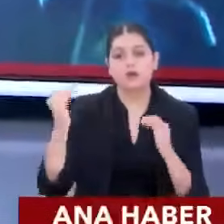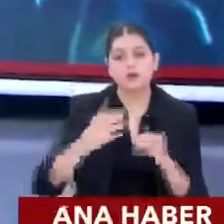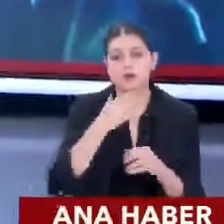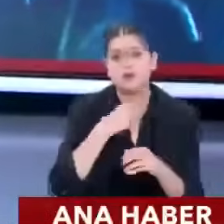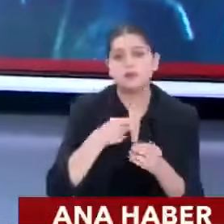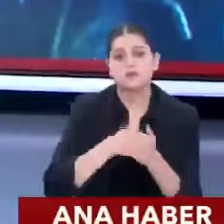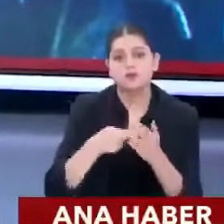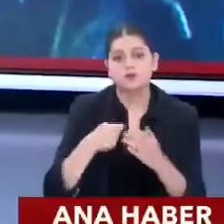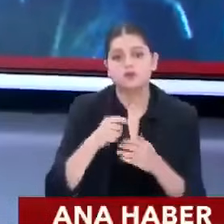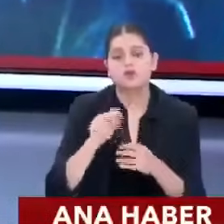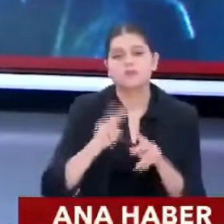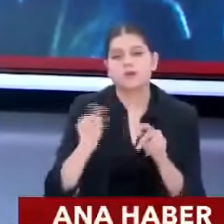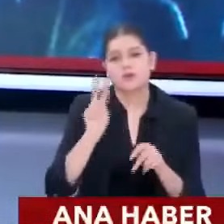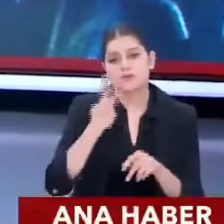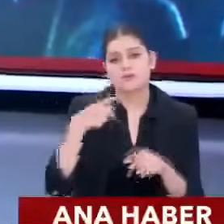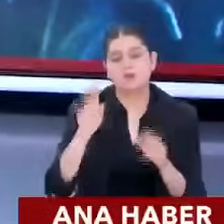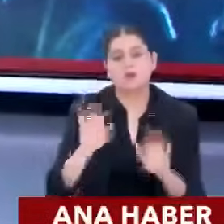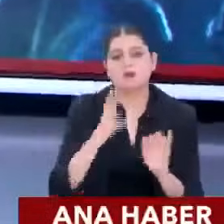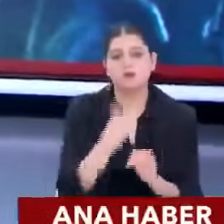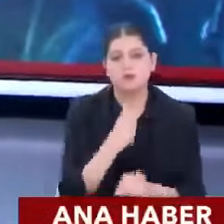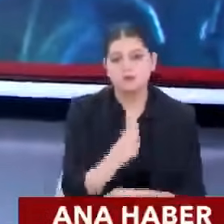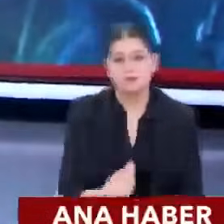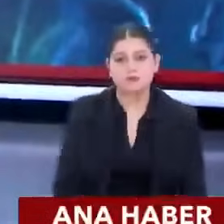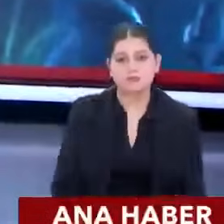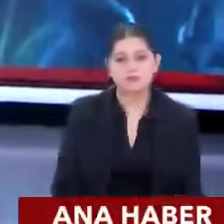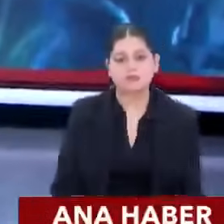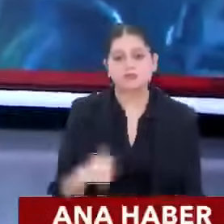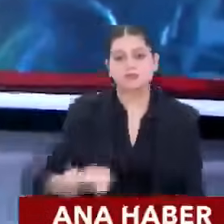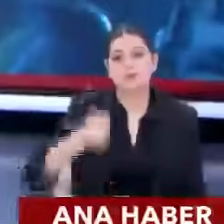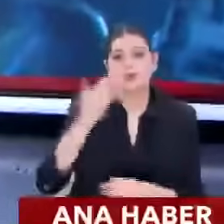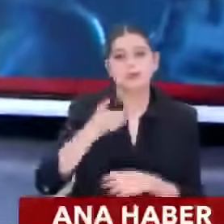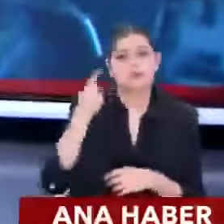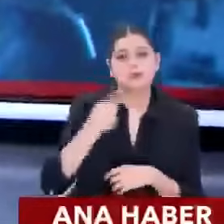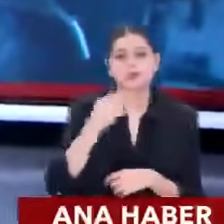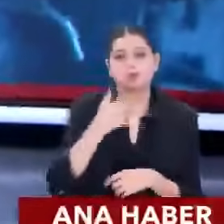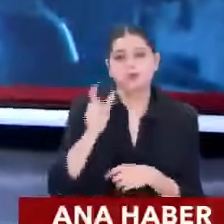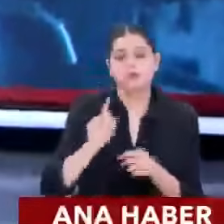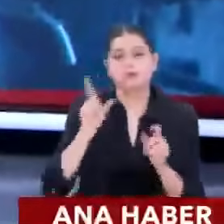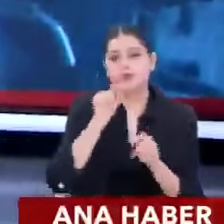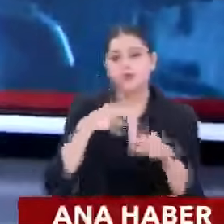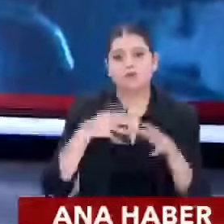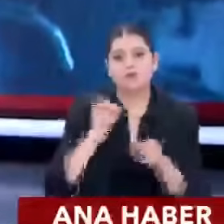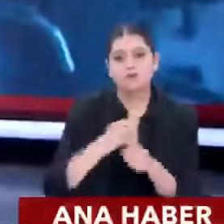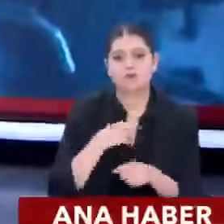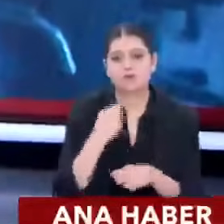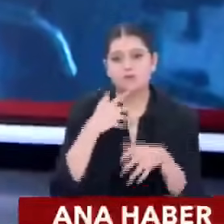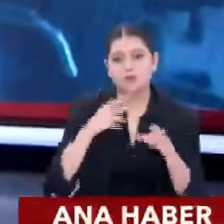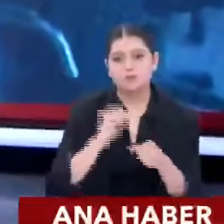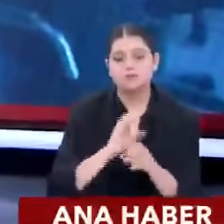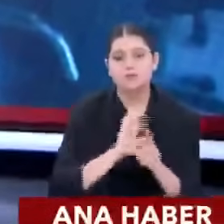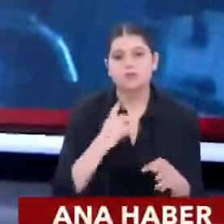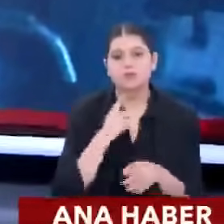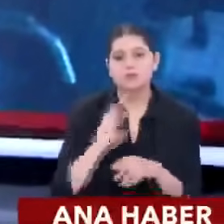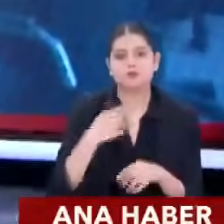memur maaşında 22.000 TL de kaldığını söyleyelim Şimdi sayın bakan Dün bir şey söyledi bir tweet attı ben de buradan paylaştım